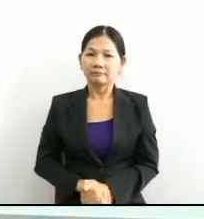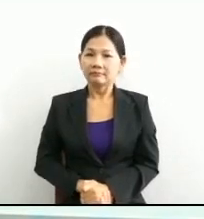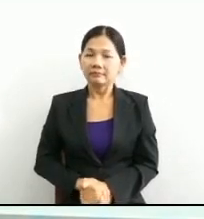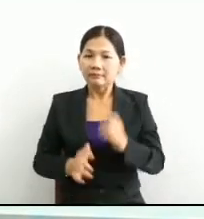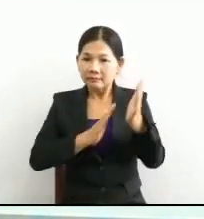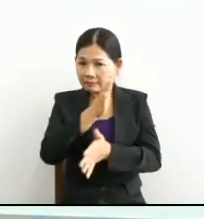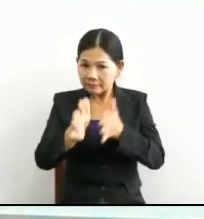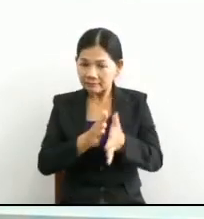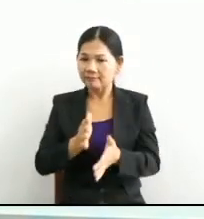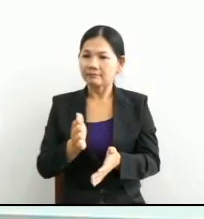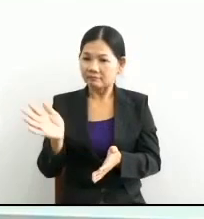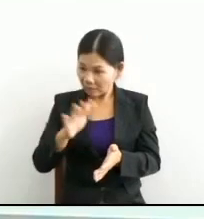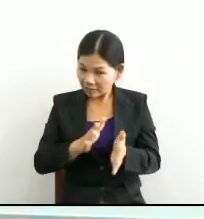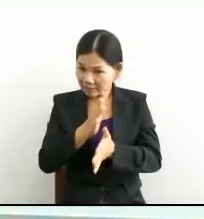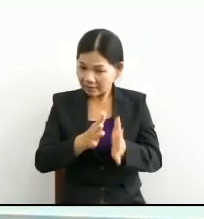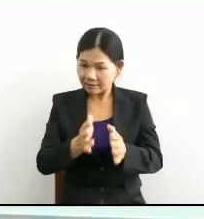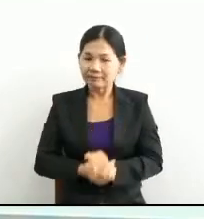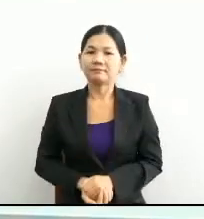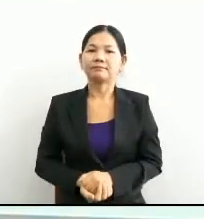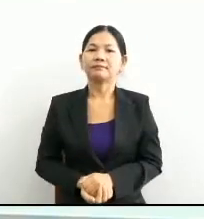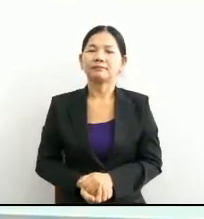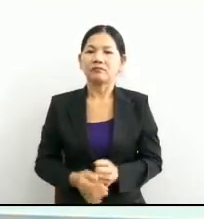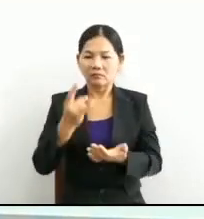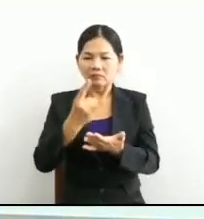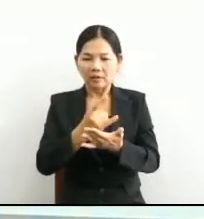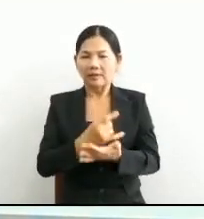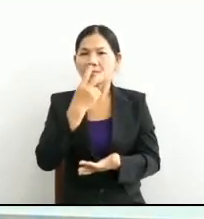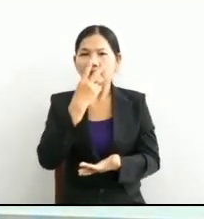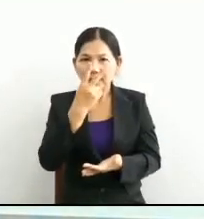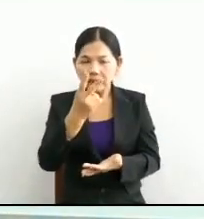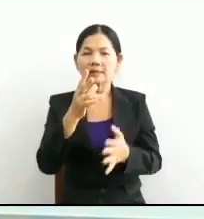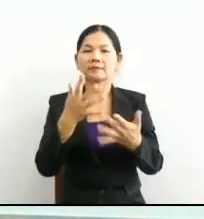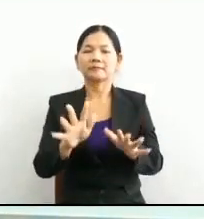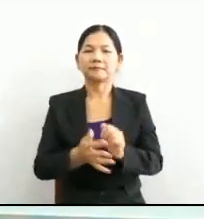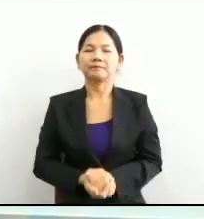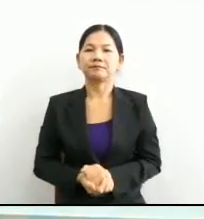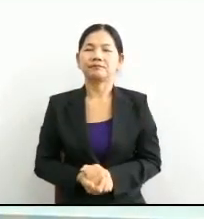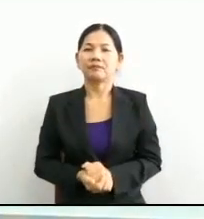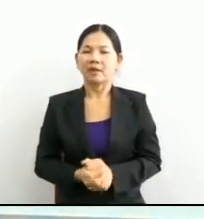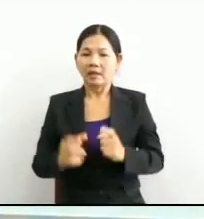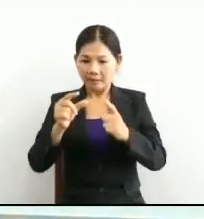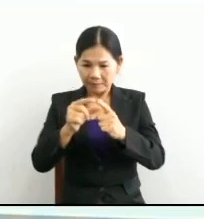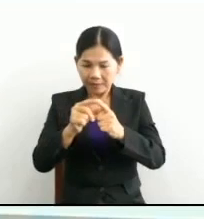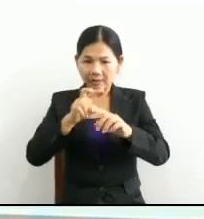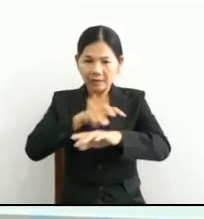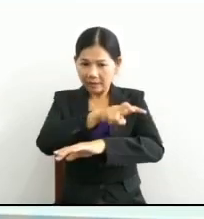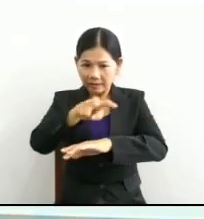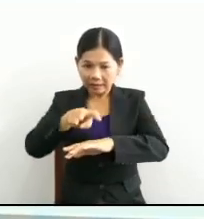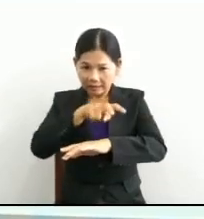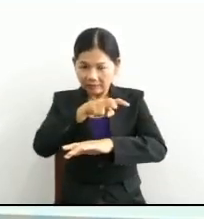con cha con bạn mơ mi riêng ta phong đài mình chăng ấy chăng bị ta đẻ xa miên thân bị